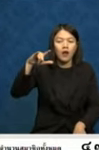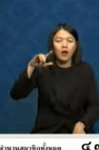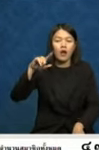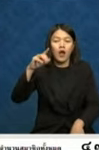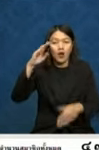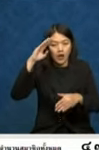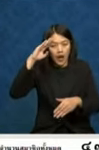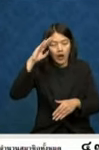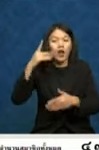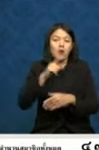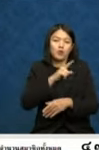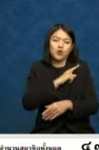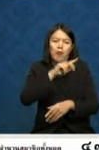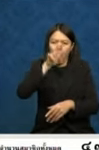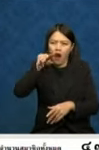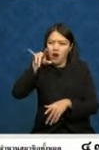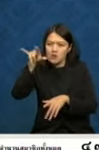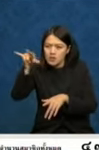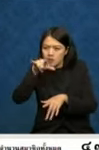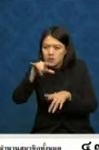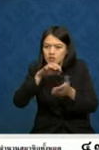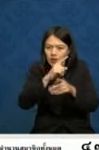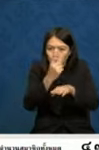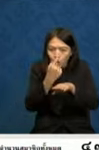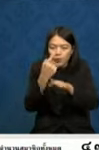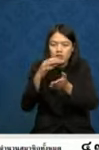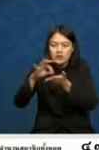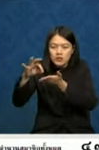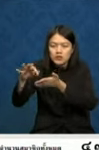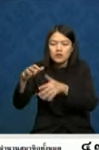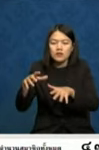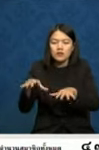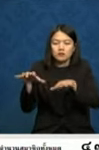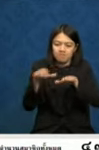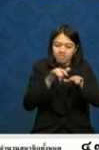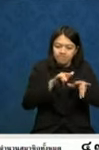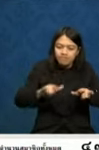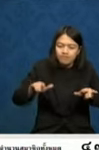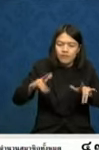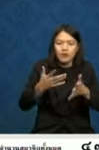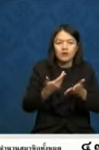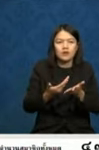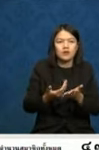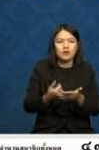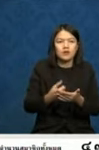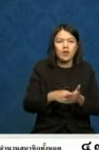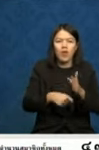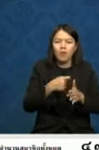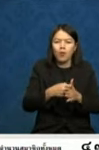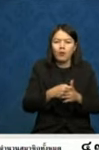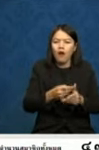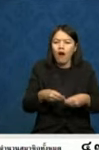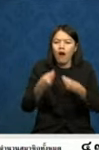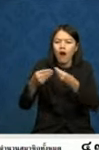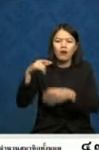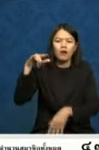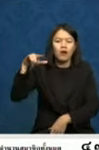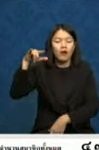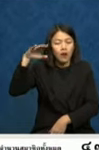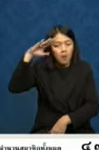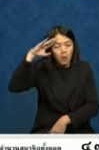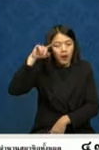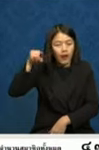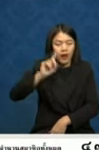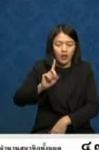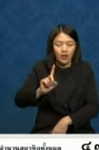ำเนินการในการจัดหาเครื่องบินและเฮลิคอปเตอร์และการดำเนินภารกิจดังกล่าวข้างต้นสาเหตุที่ต้องมอบหมายให้กับกองทัพอากาศ